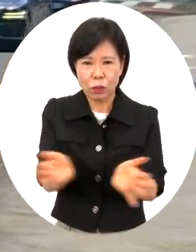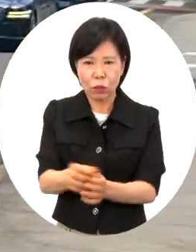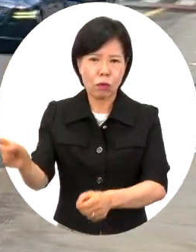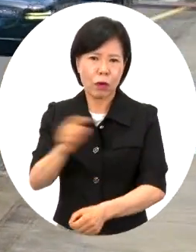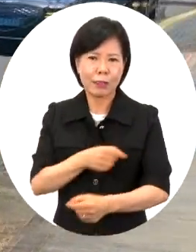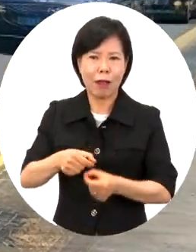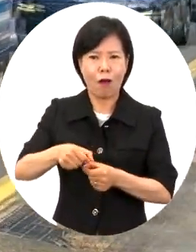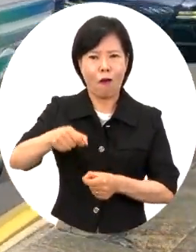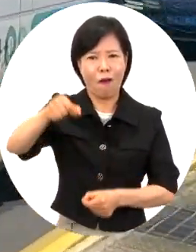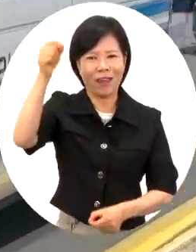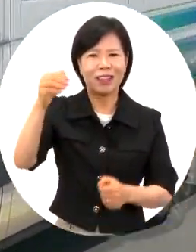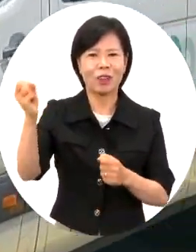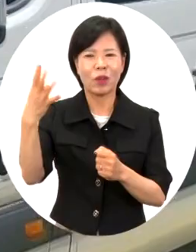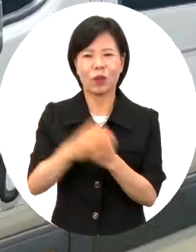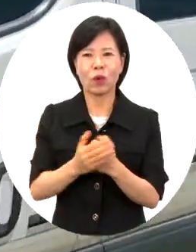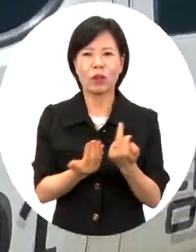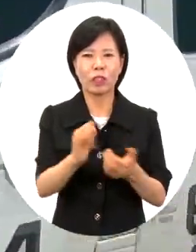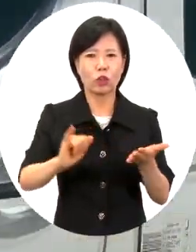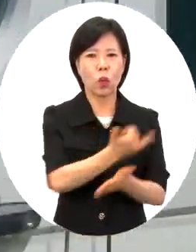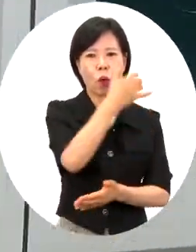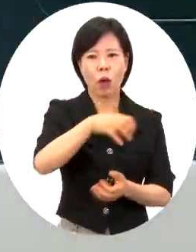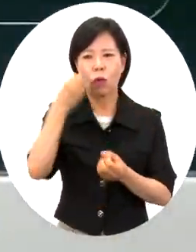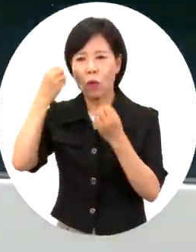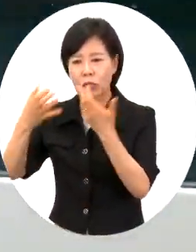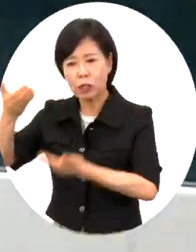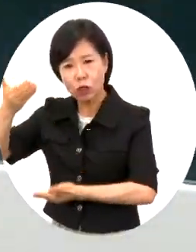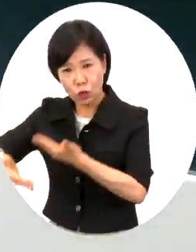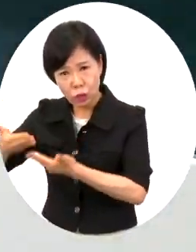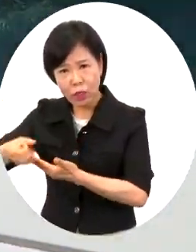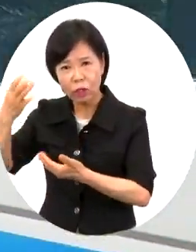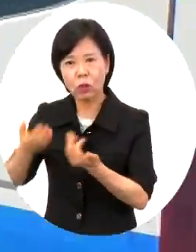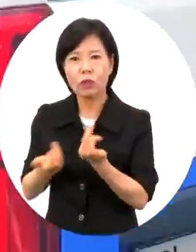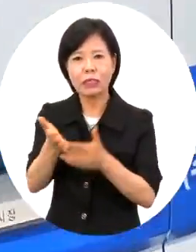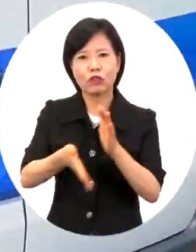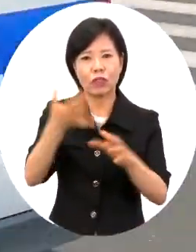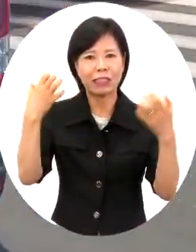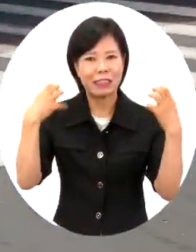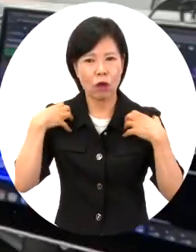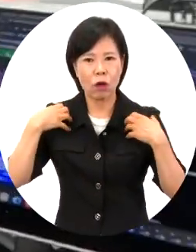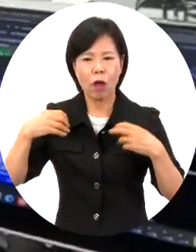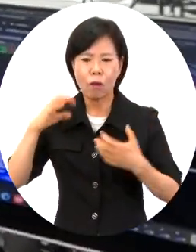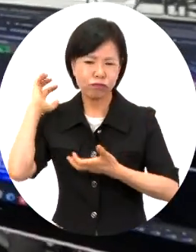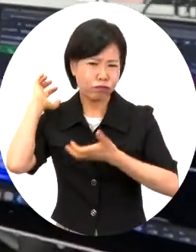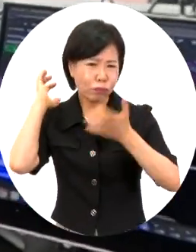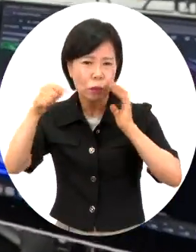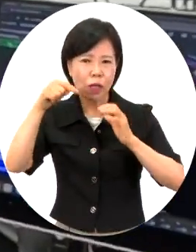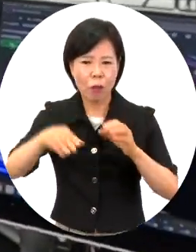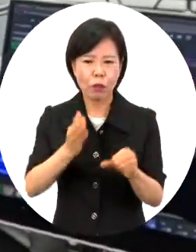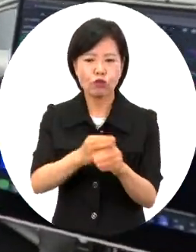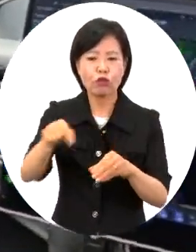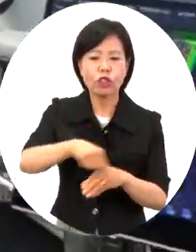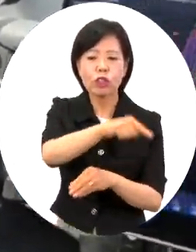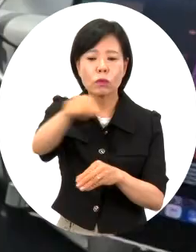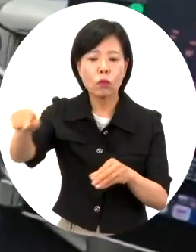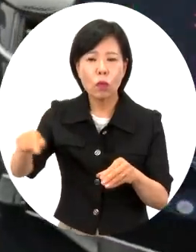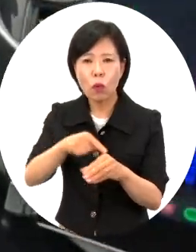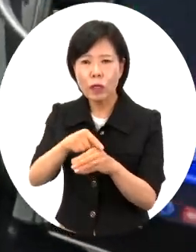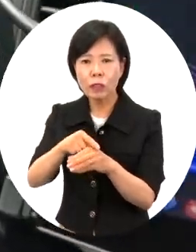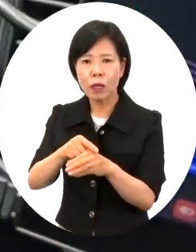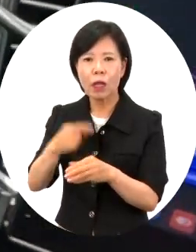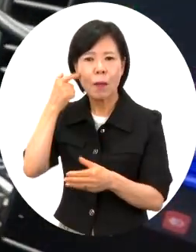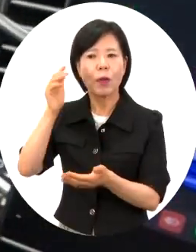깁니다. 시범 운행지구에는 제주공항과 신제주 로터리, 제주시청 등 교통이 혼잡한 도심